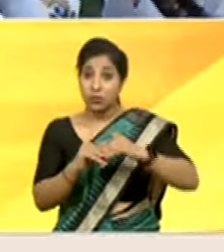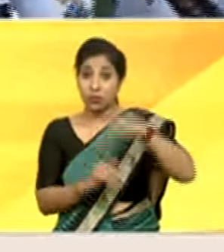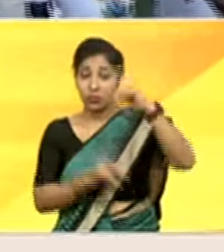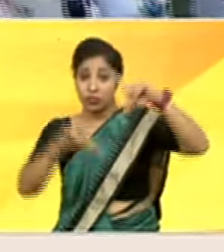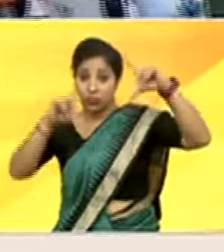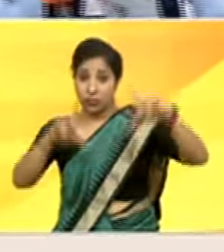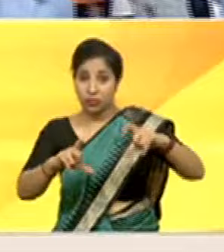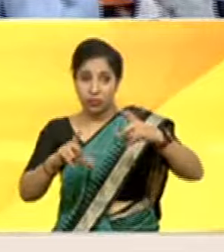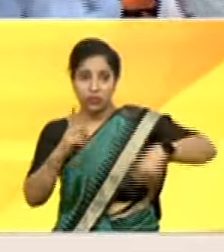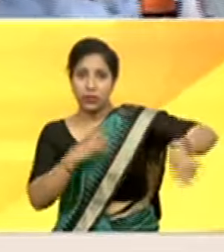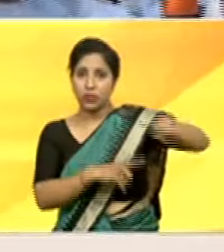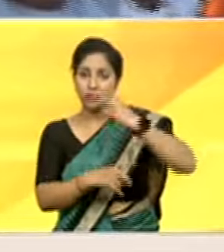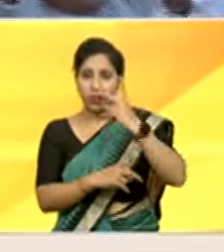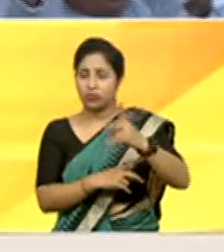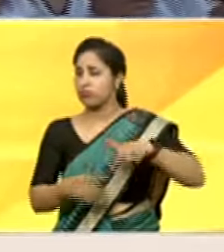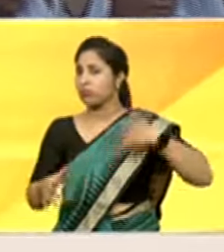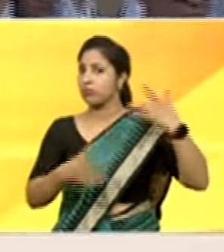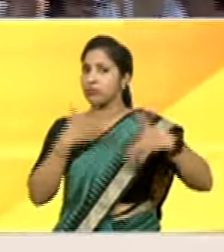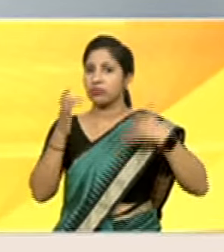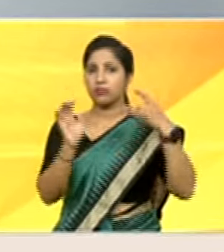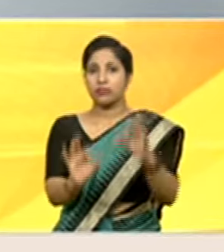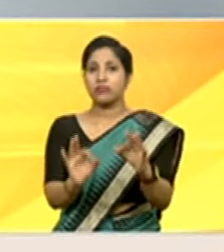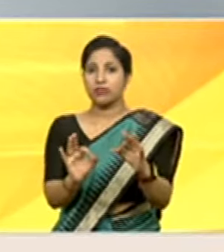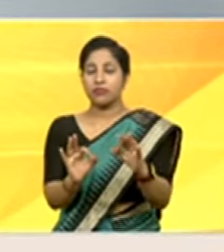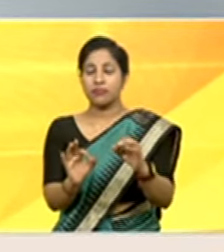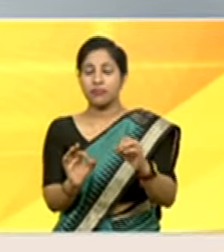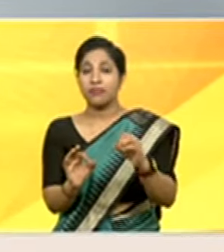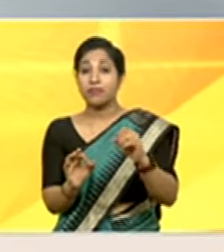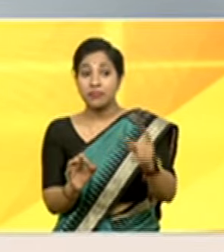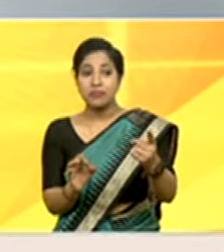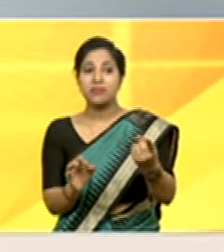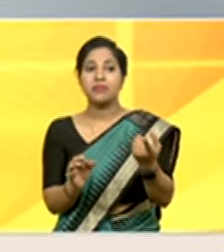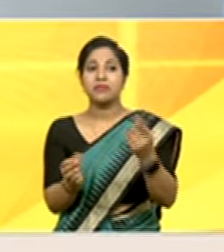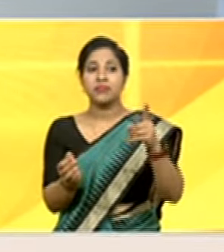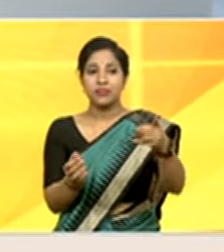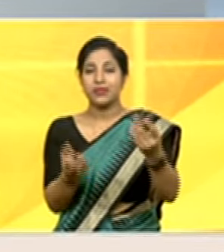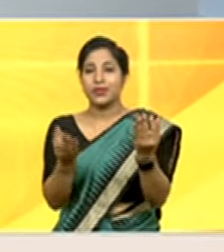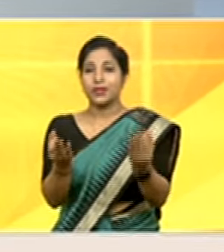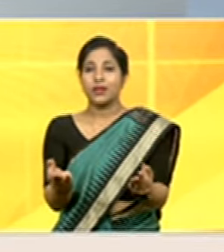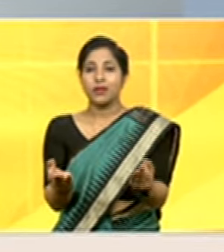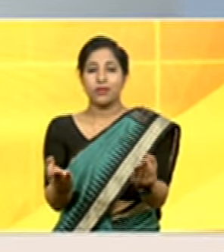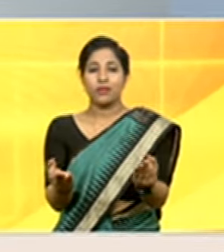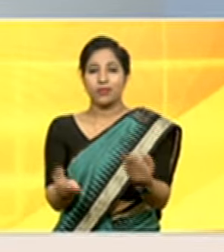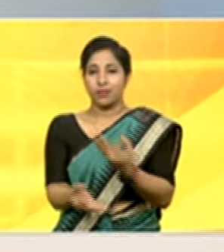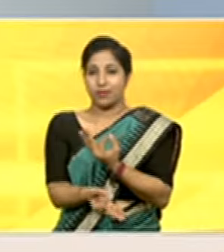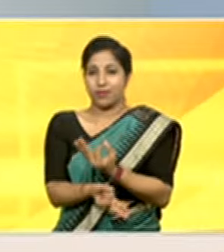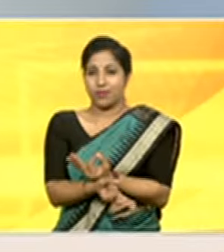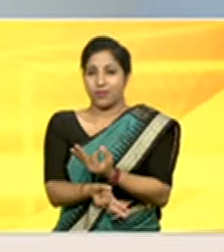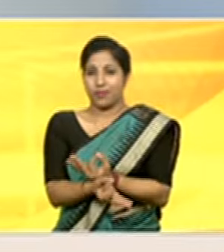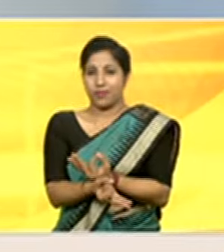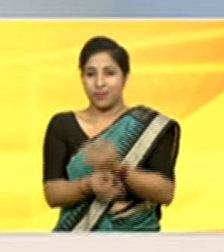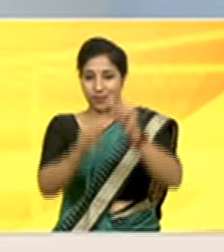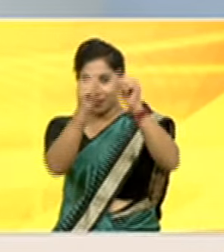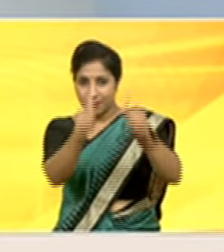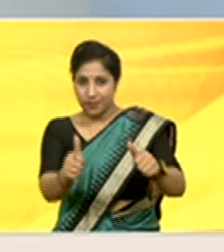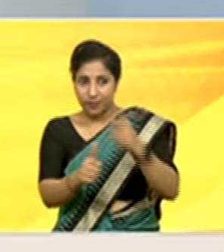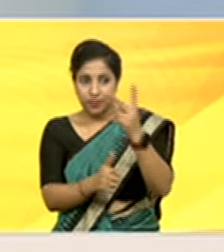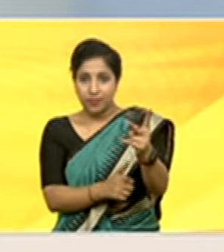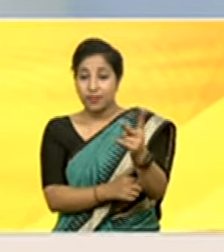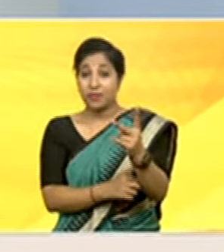भहुत लोगप्रिय हुई। अपने मार्बल बुद्धा स्टेचू के लिए प्रसिद्ध